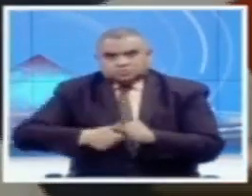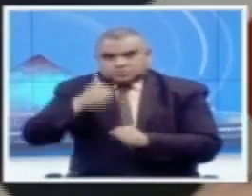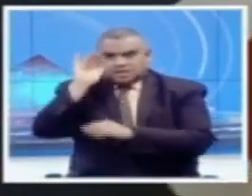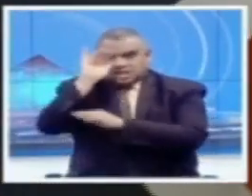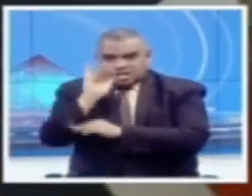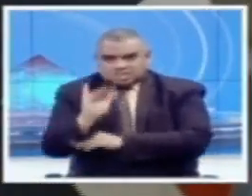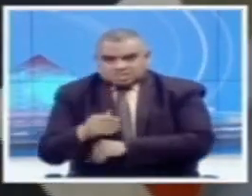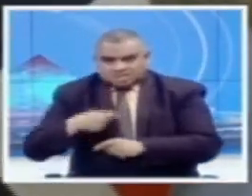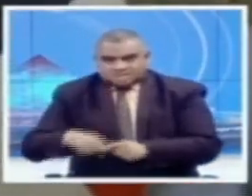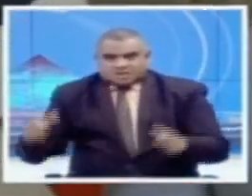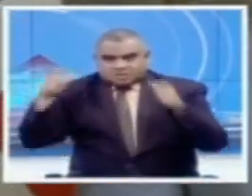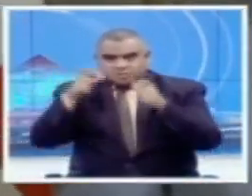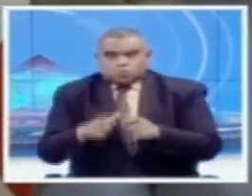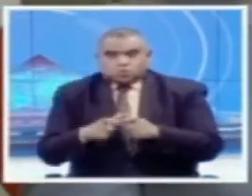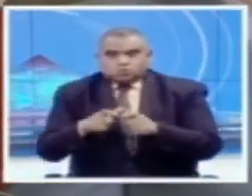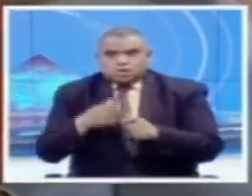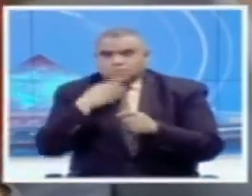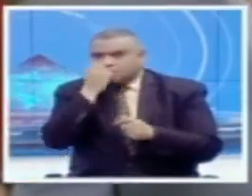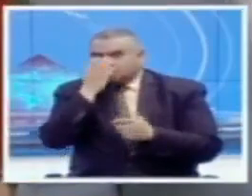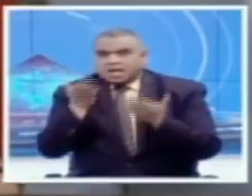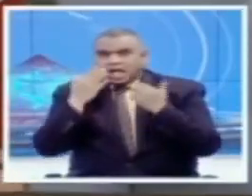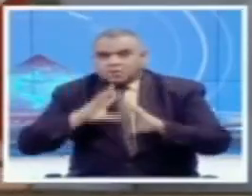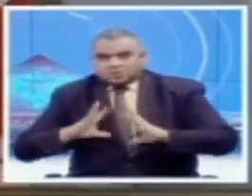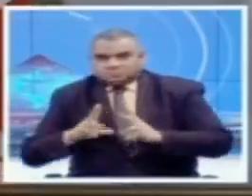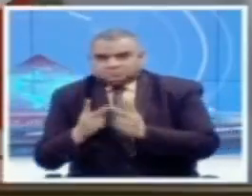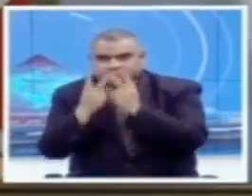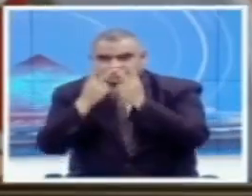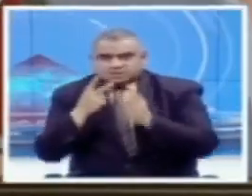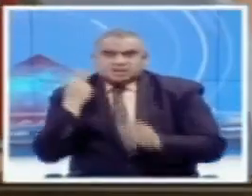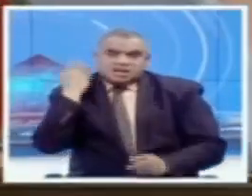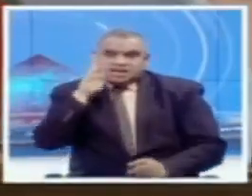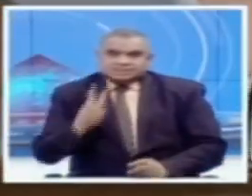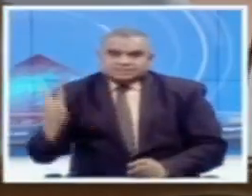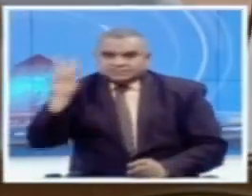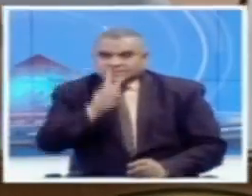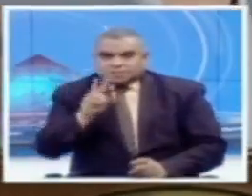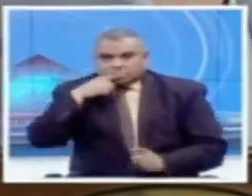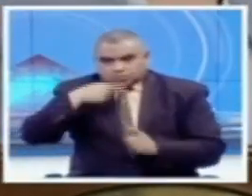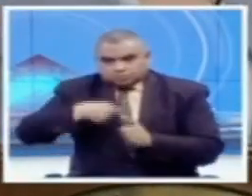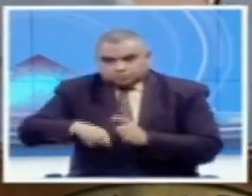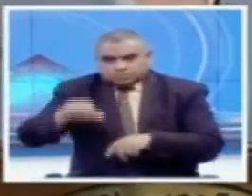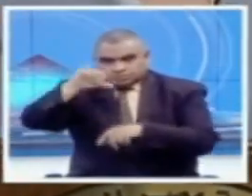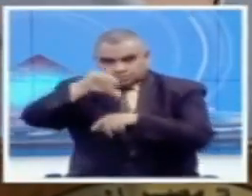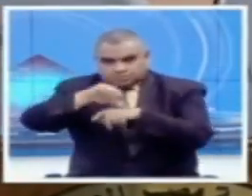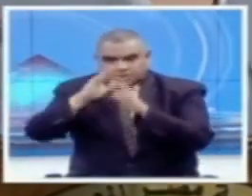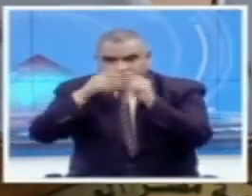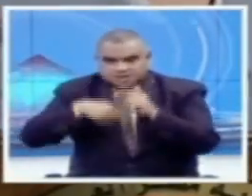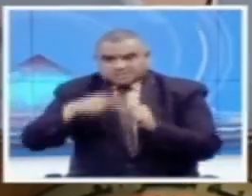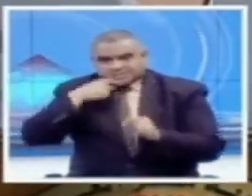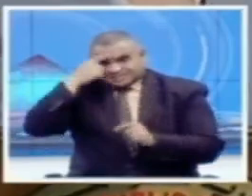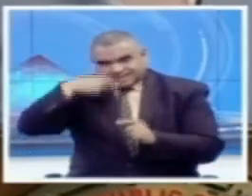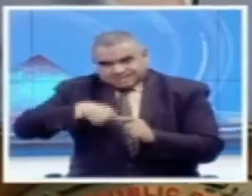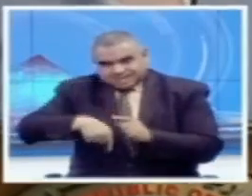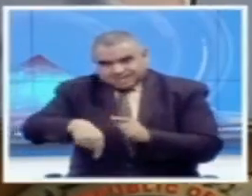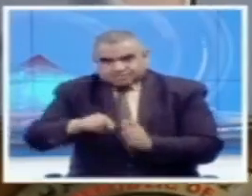استضافتها لمؤتمر البيئة كوب 27 الذي سينعقد في مصر هذا العام،